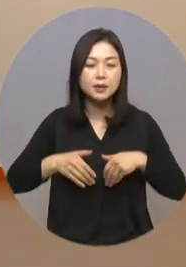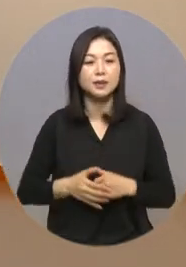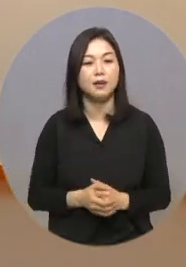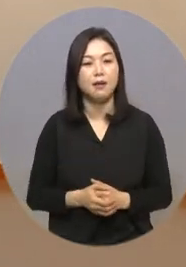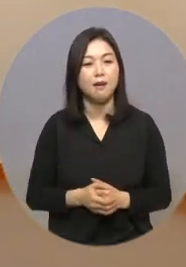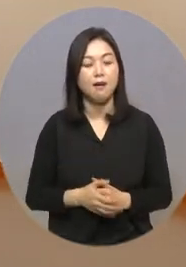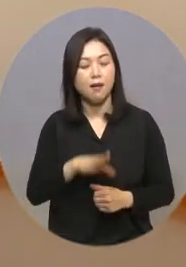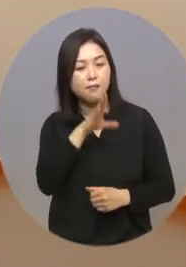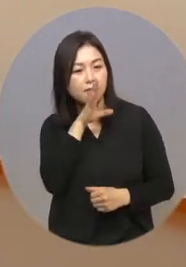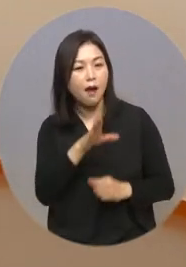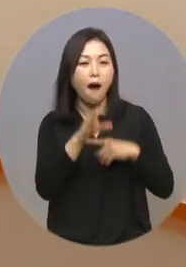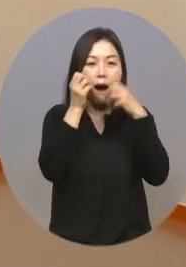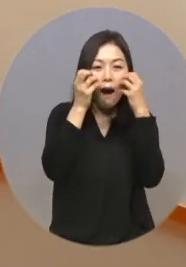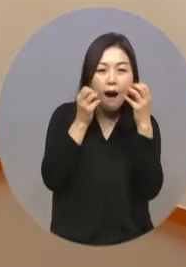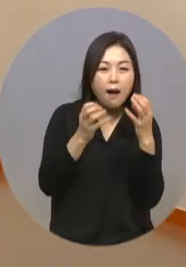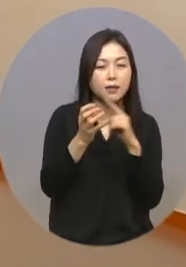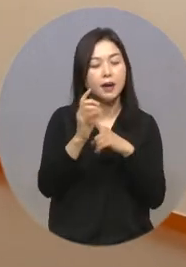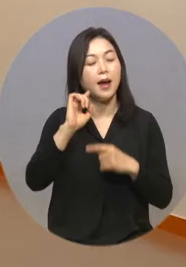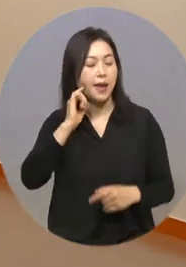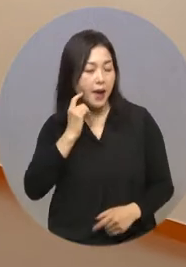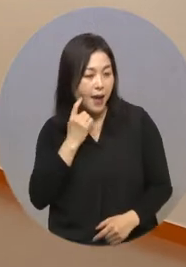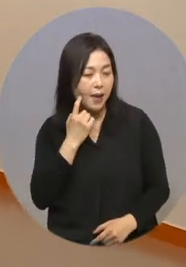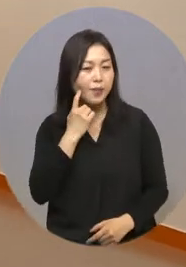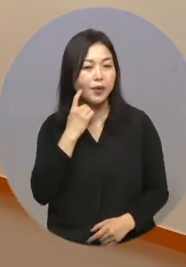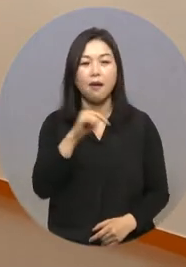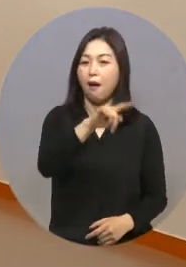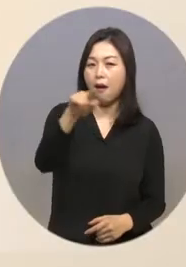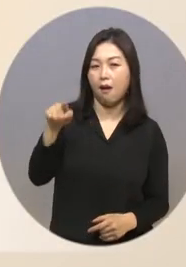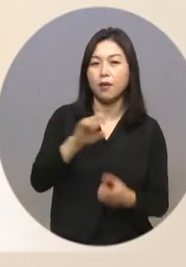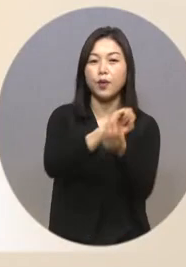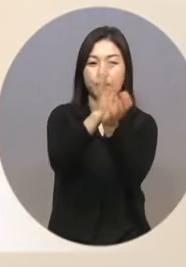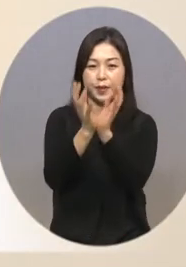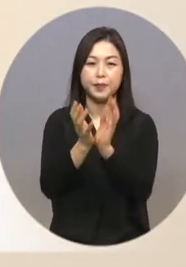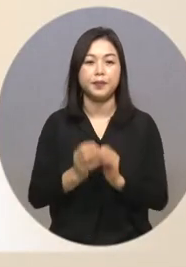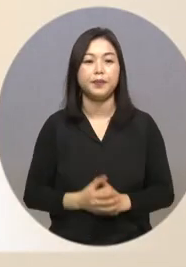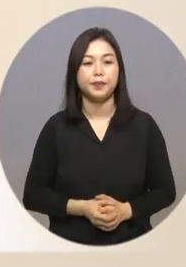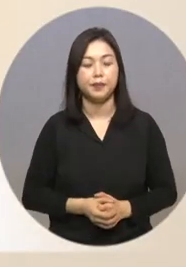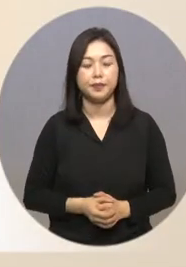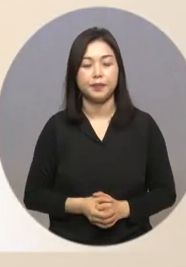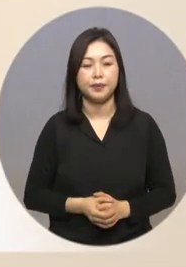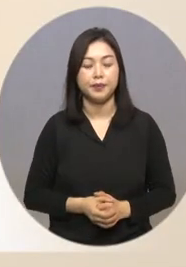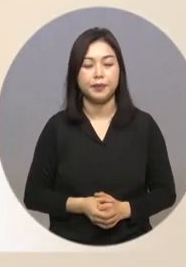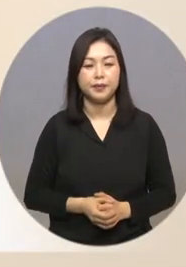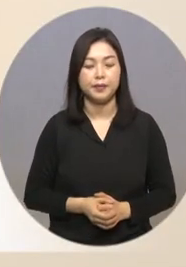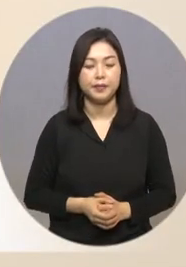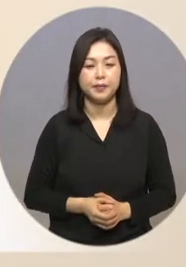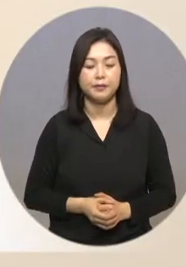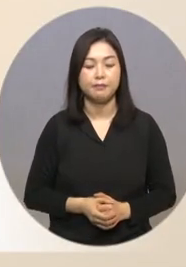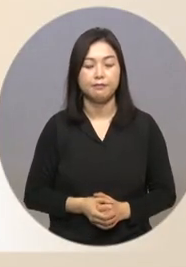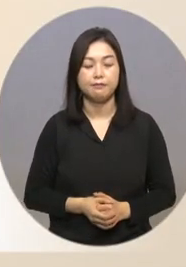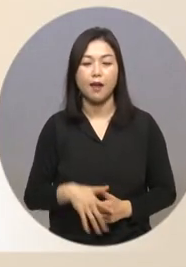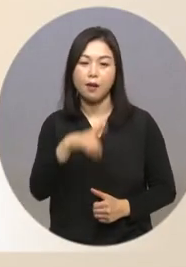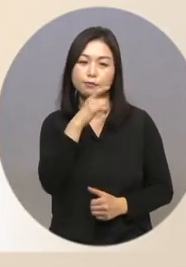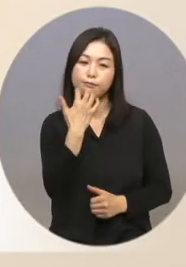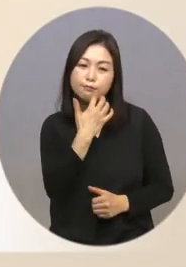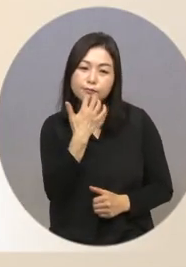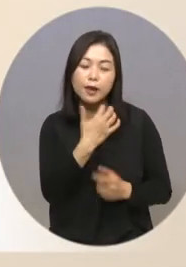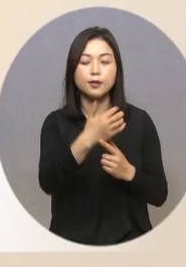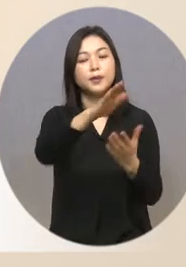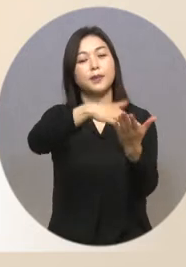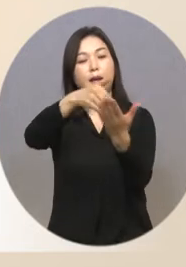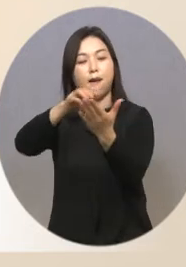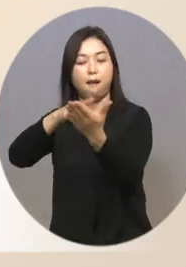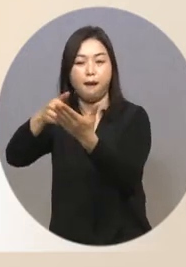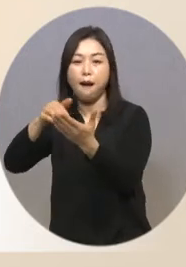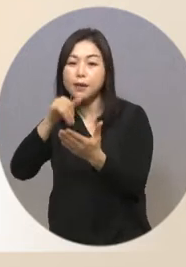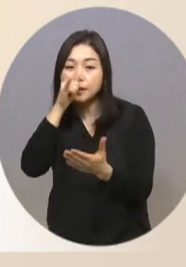싱그럽고 아름답지 않은 해바라기가 없습니다 쓰 치아 위주로 작업을 하고 있고요 어 그래 이